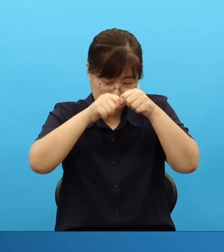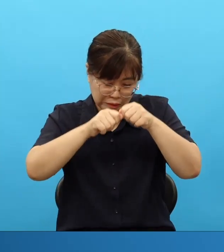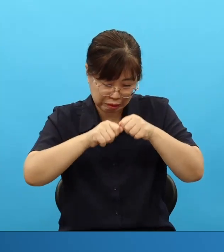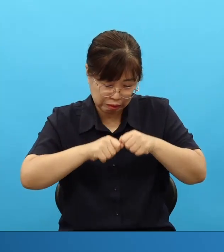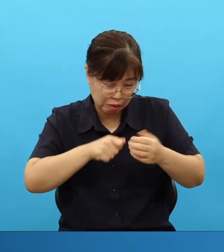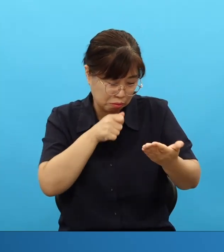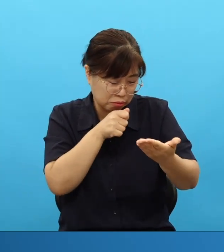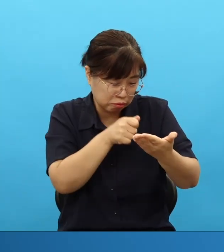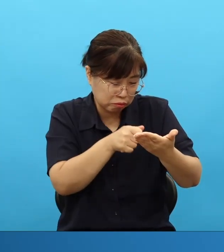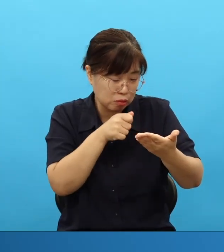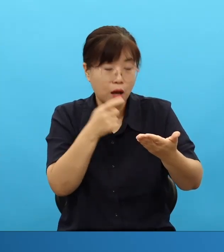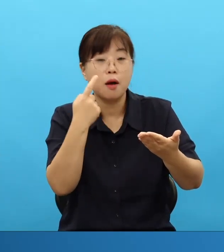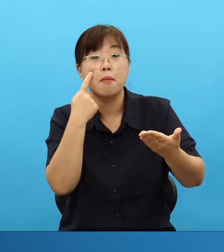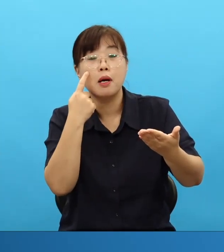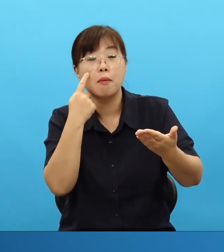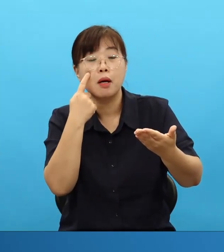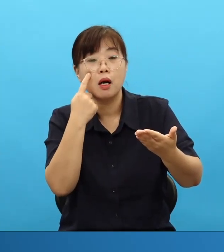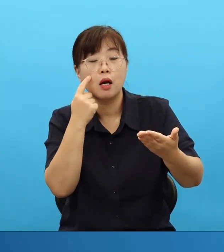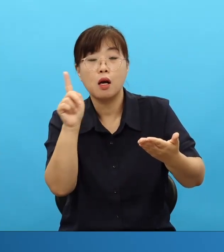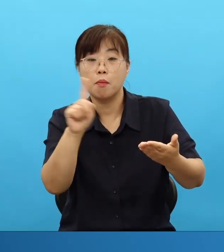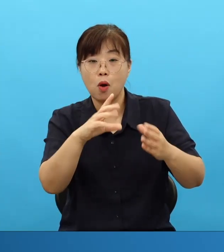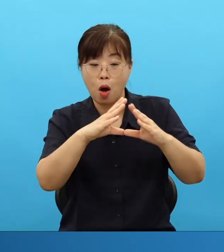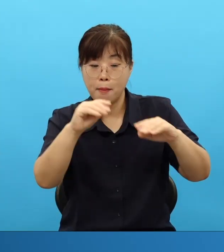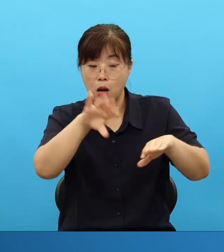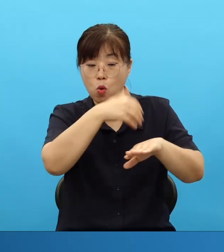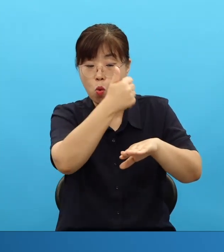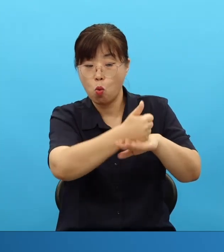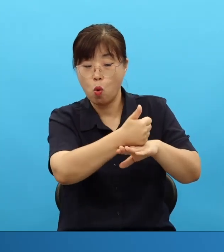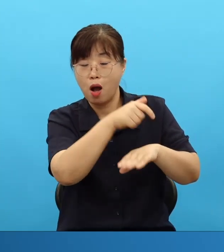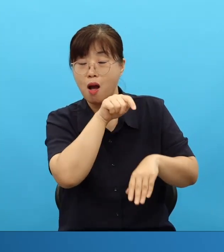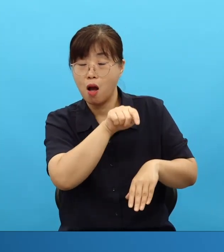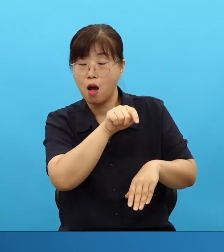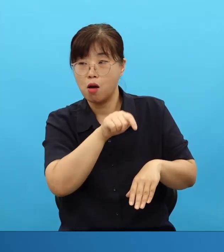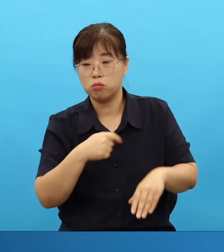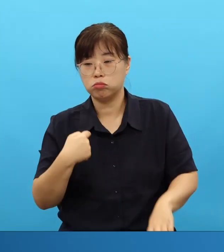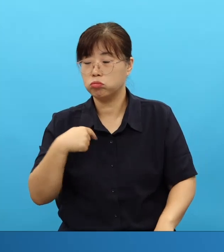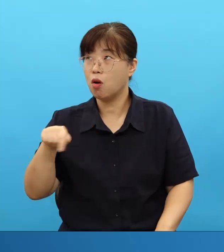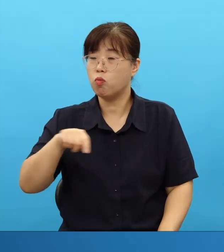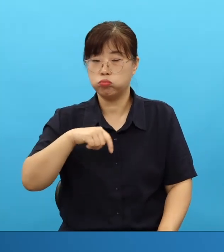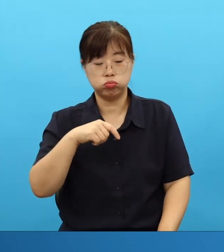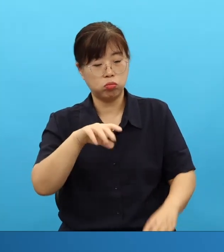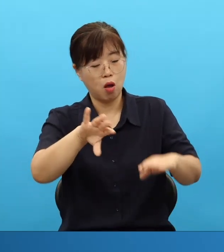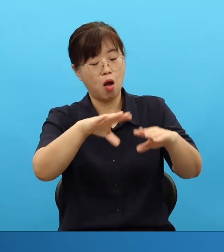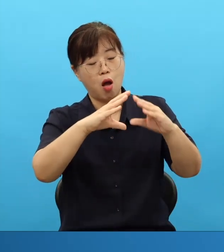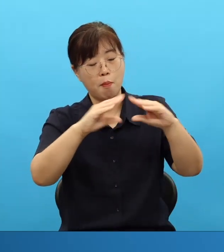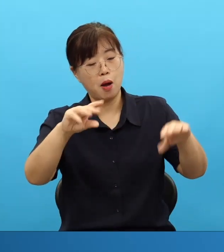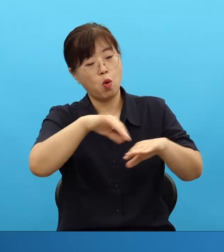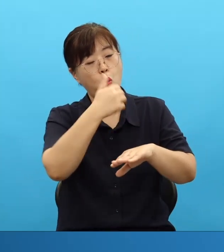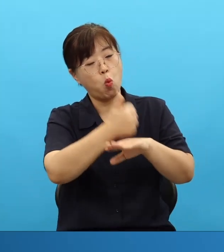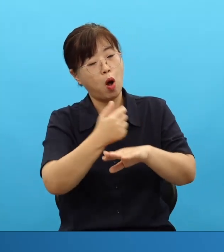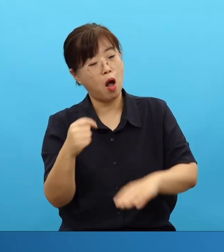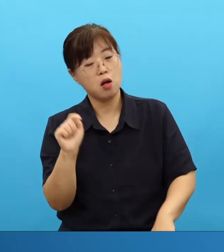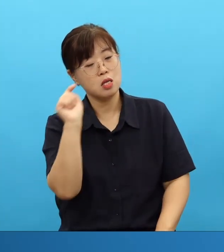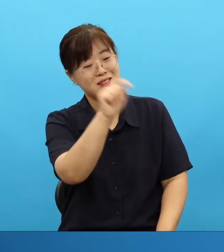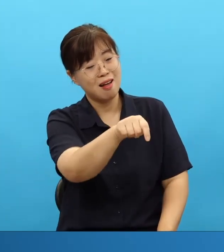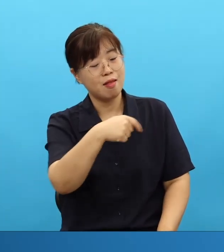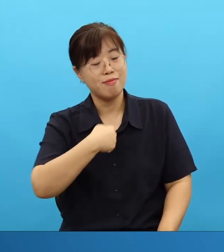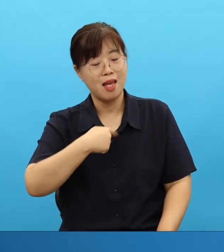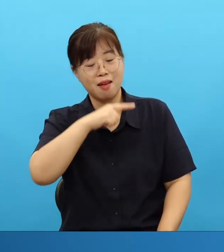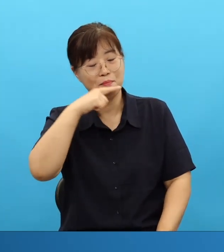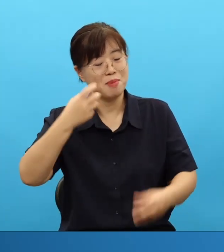있어요 바로왕 가서에 서피고 말라고 놓는 4장